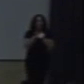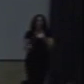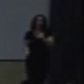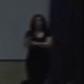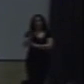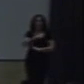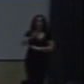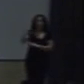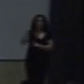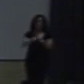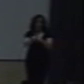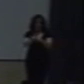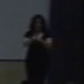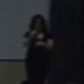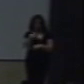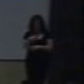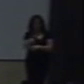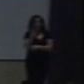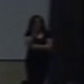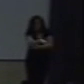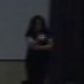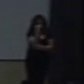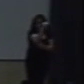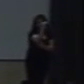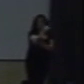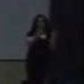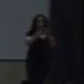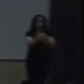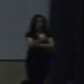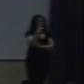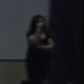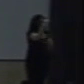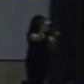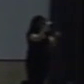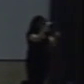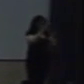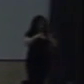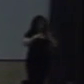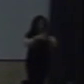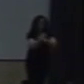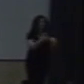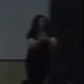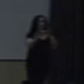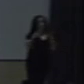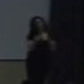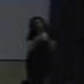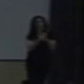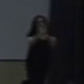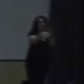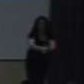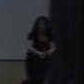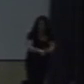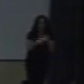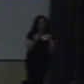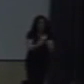no? I a internet, no? Perquè és un mitjà que no han tingut aquest accés i també s'ha de descobrir i